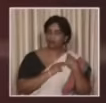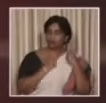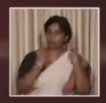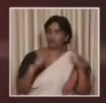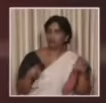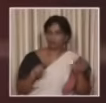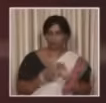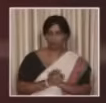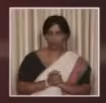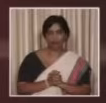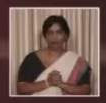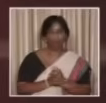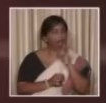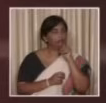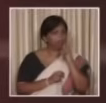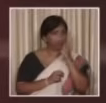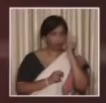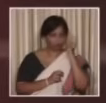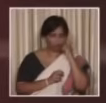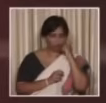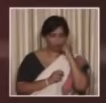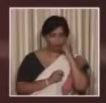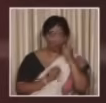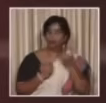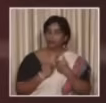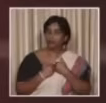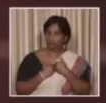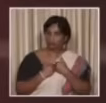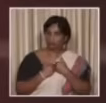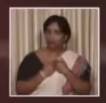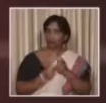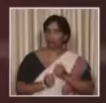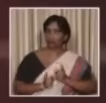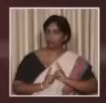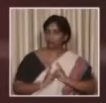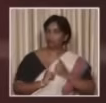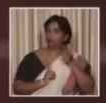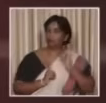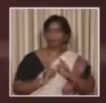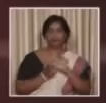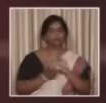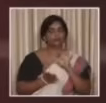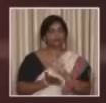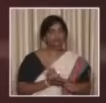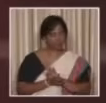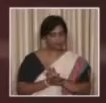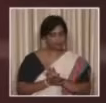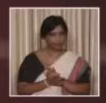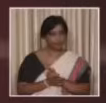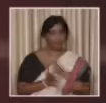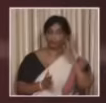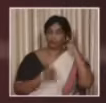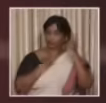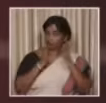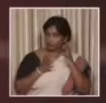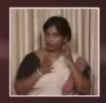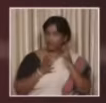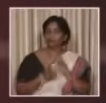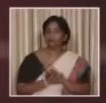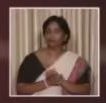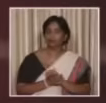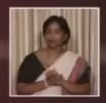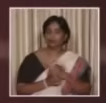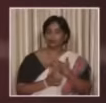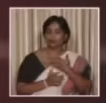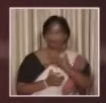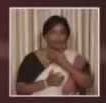ඕන. ඔබතුමා දන්නවා අපේ ස්ථාවර නියෝගවලත් තියෙනවා ලෝකේ